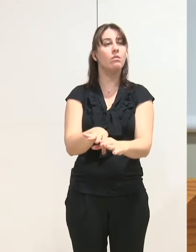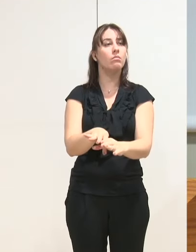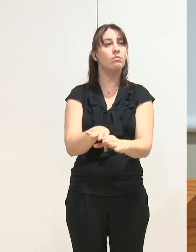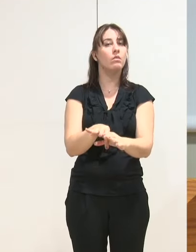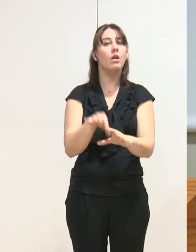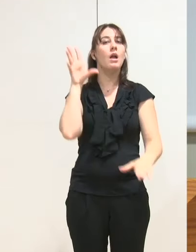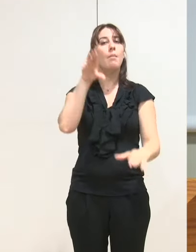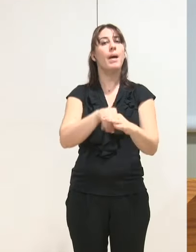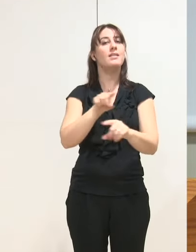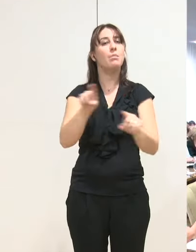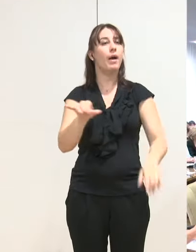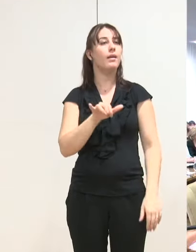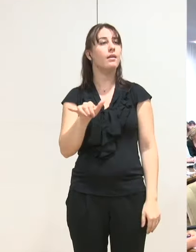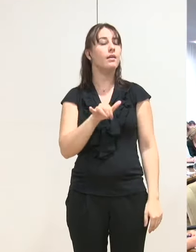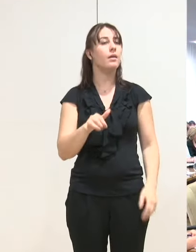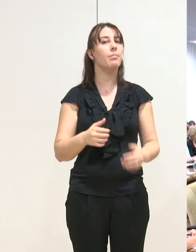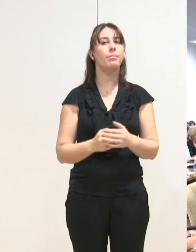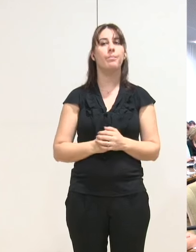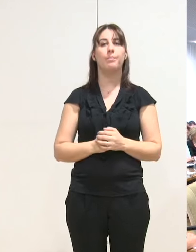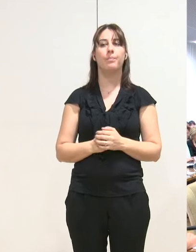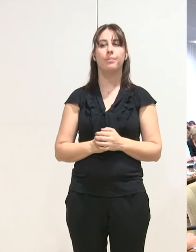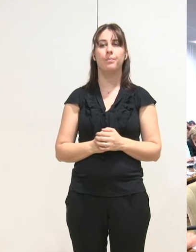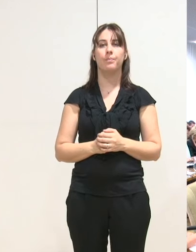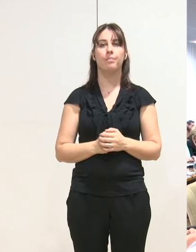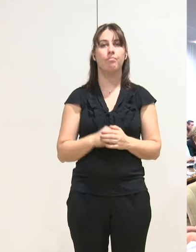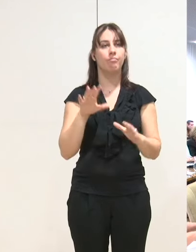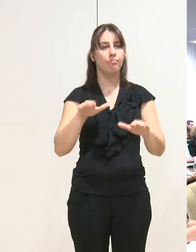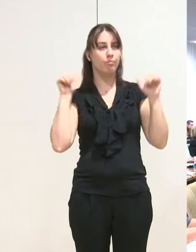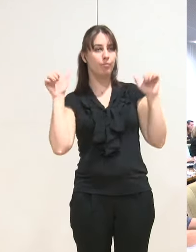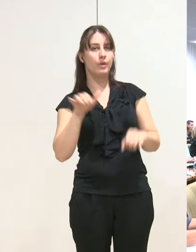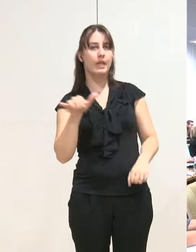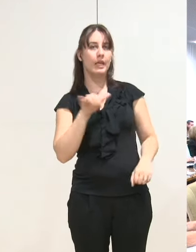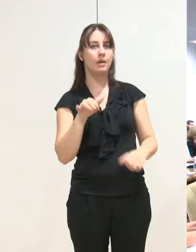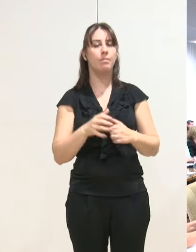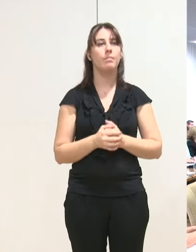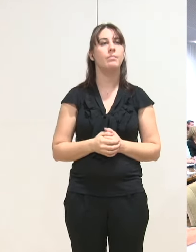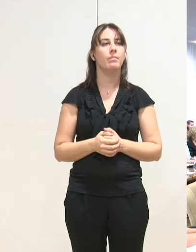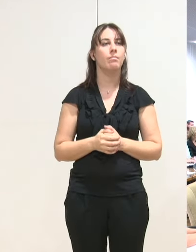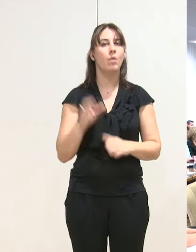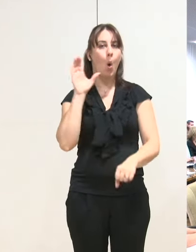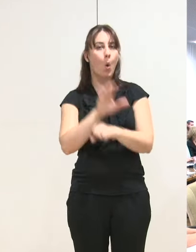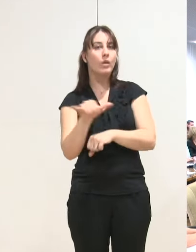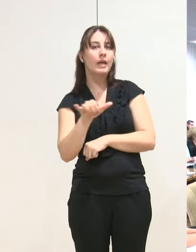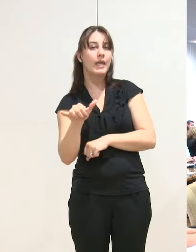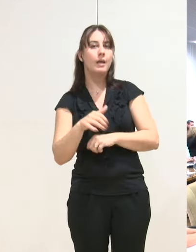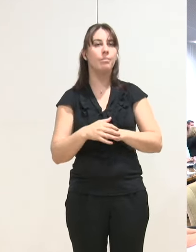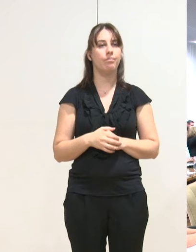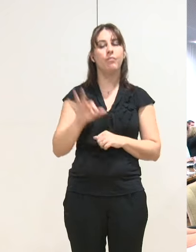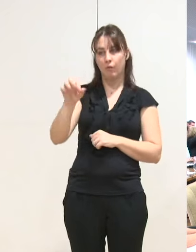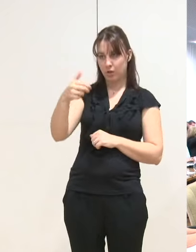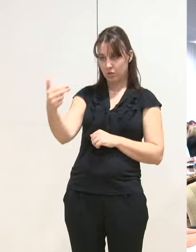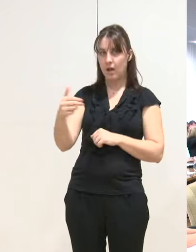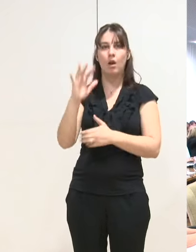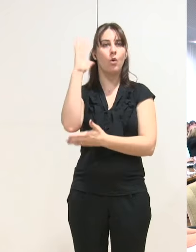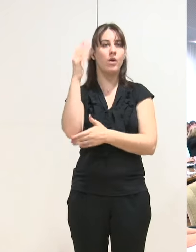prend pas part au vote qui s'abstient qui est contre Front national